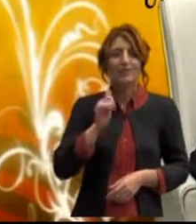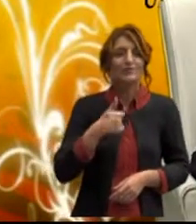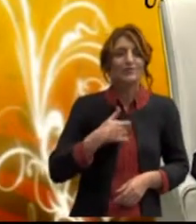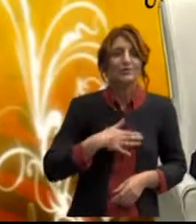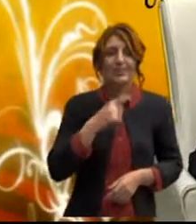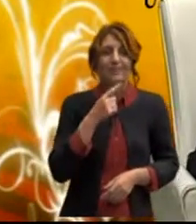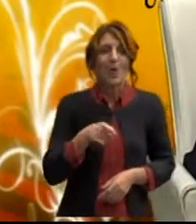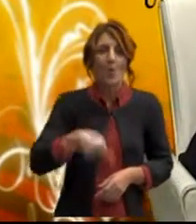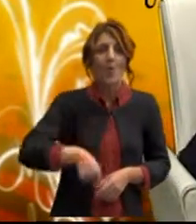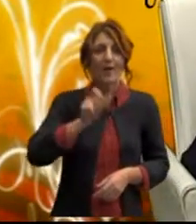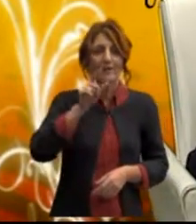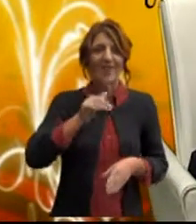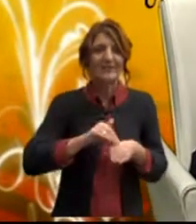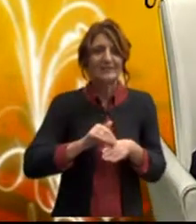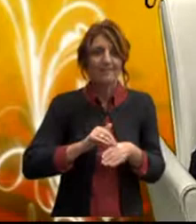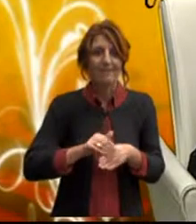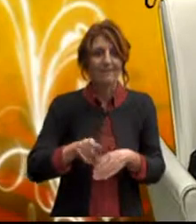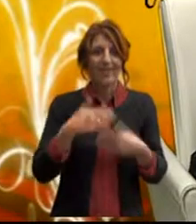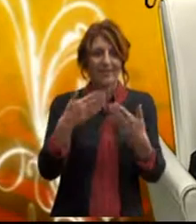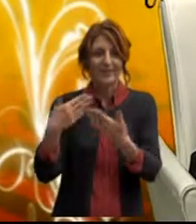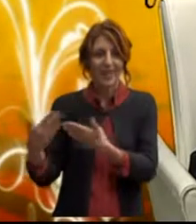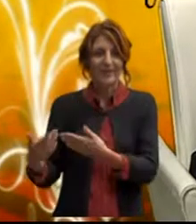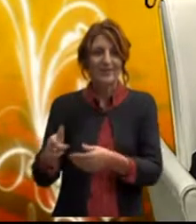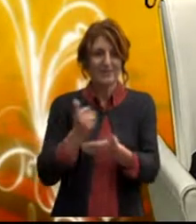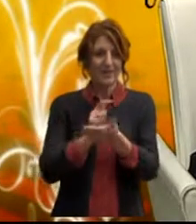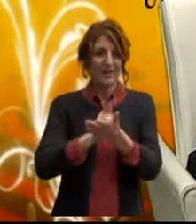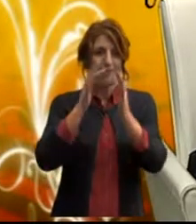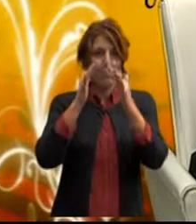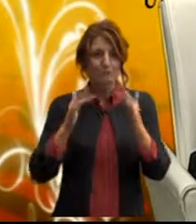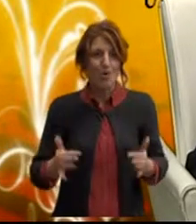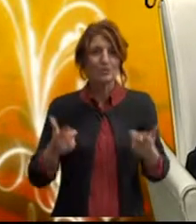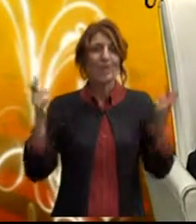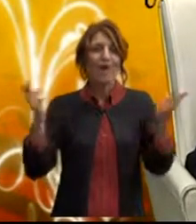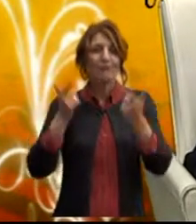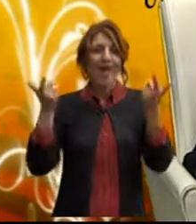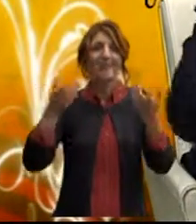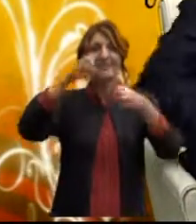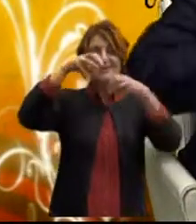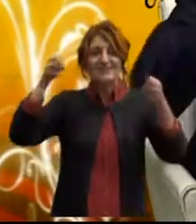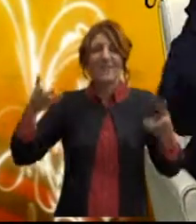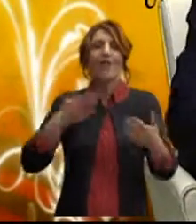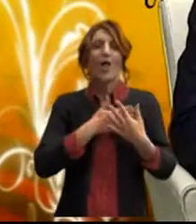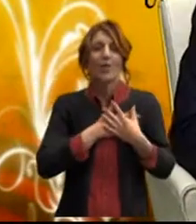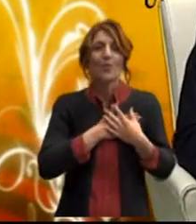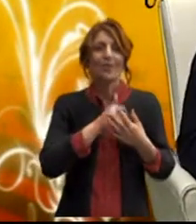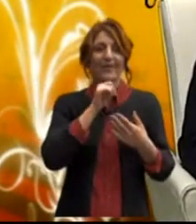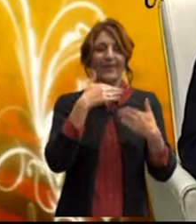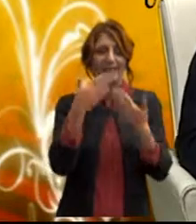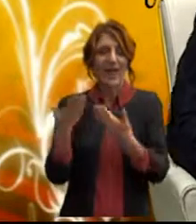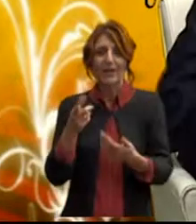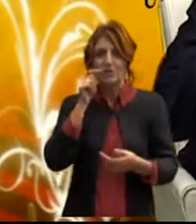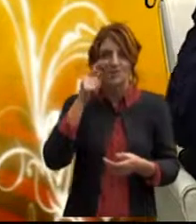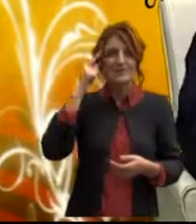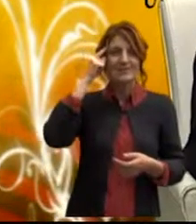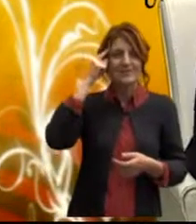u 12. mjesecu, to je vaše darivanje ste spomenuli. Da. Božić je blagdan svjetla, ljubavi, darivanja i evo, kad se ljudi